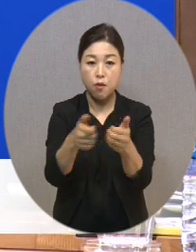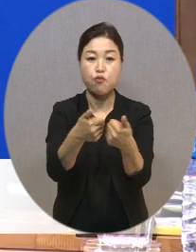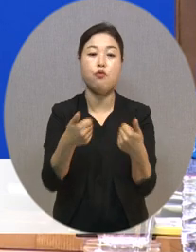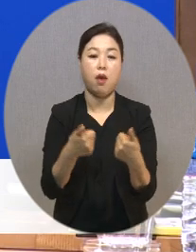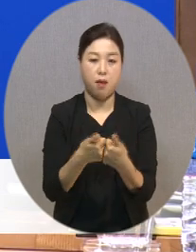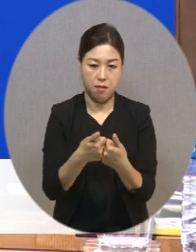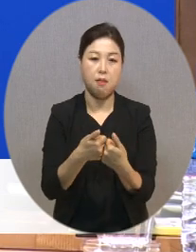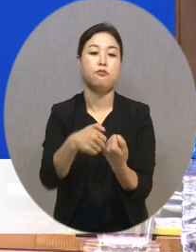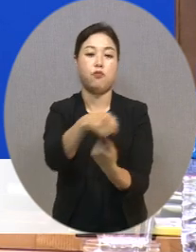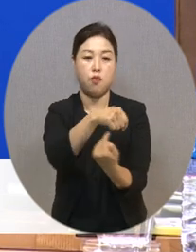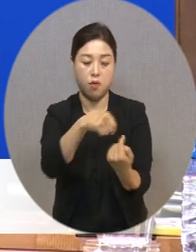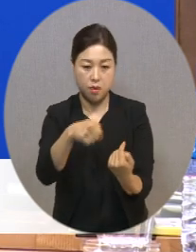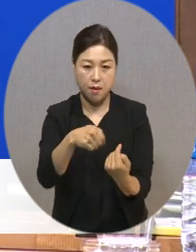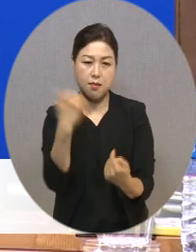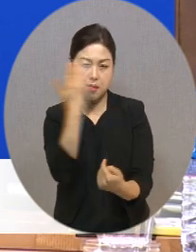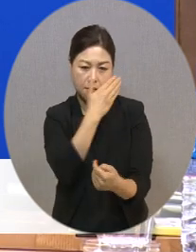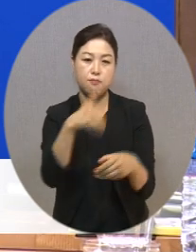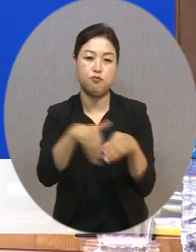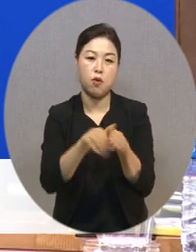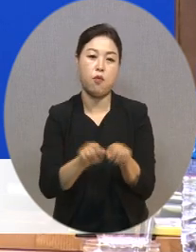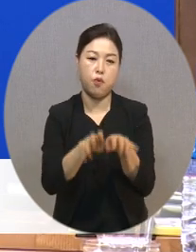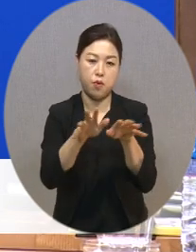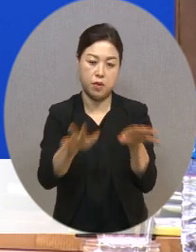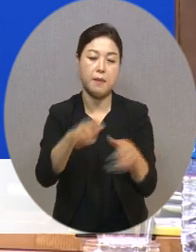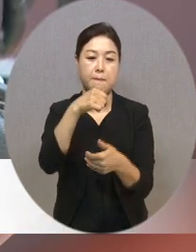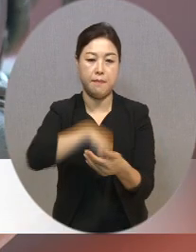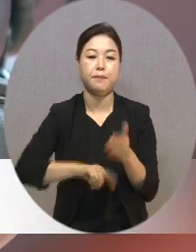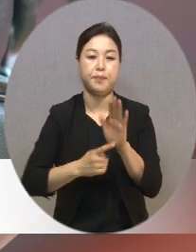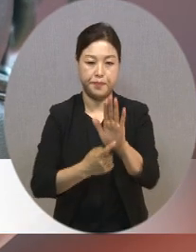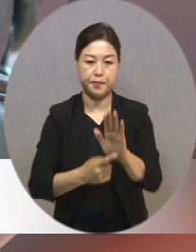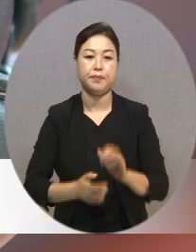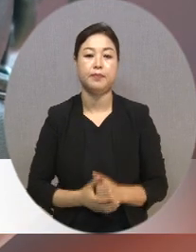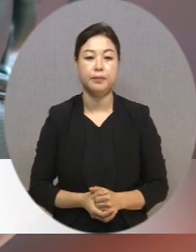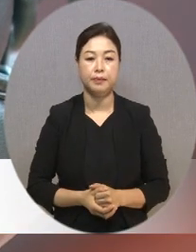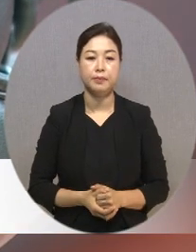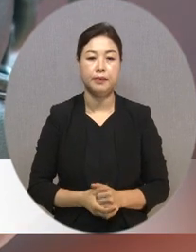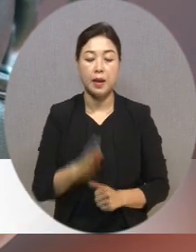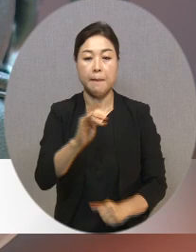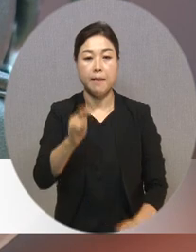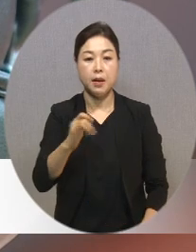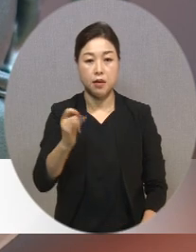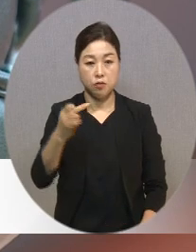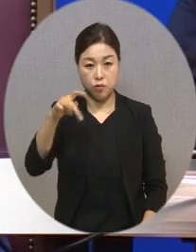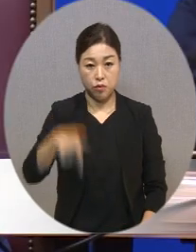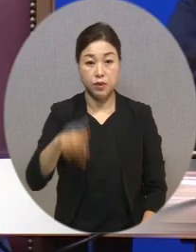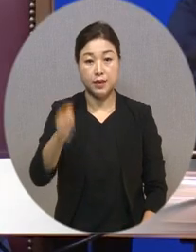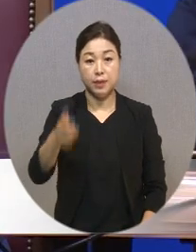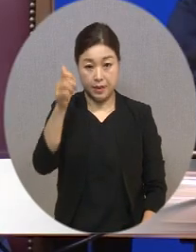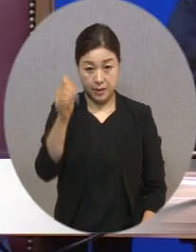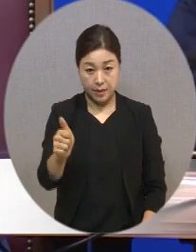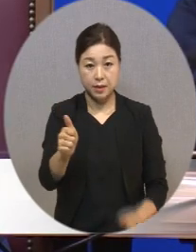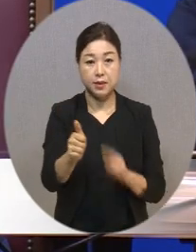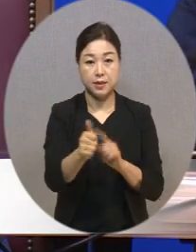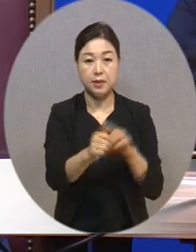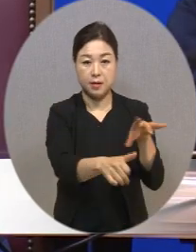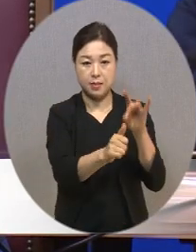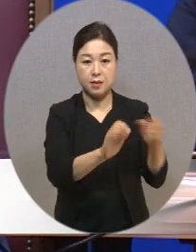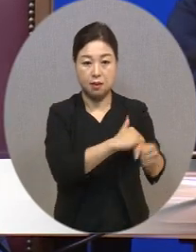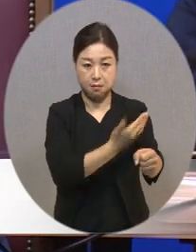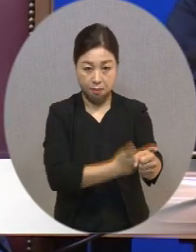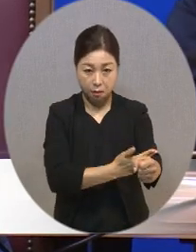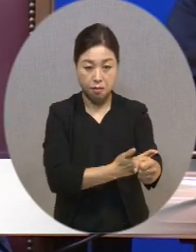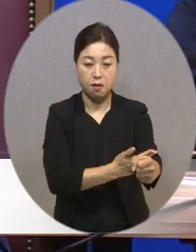구현을 위해 청년 문화 확산에 대한 의지를 다졌습니다. 백인숙 의장은 인사권,